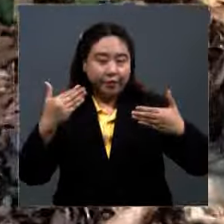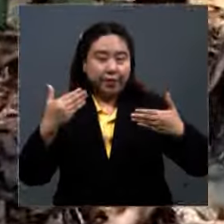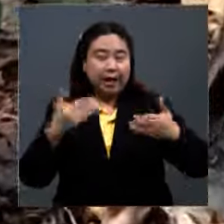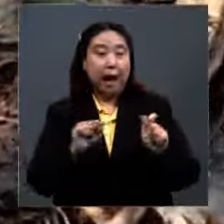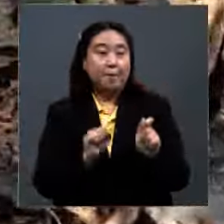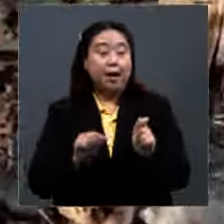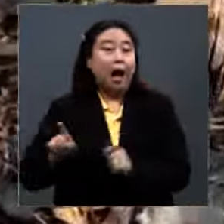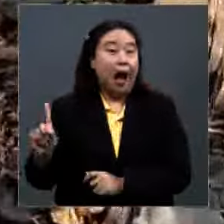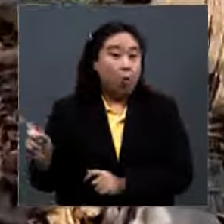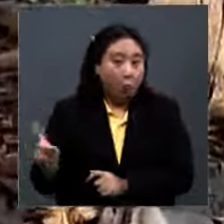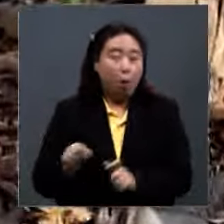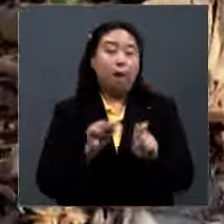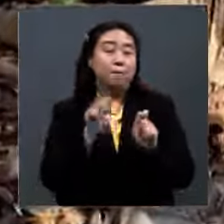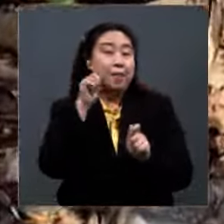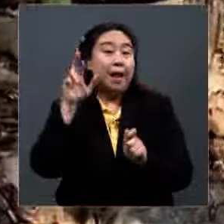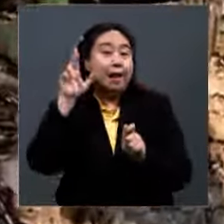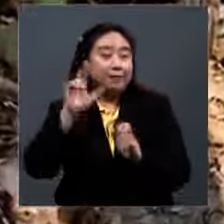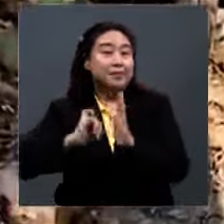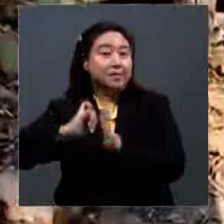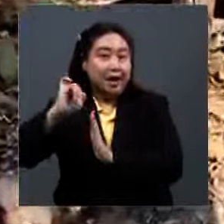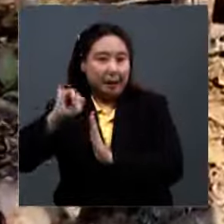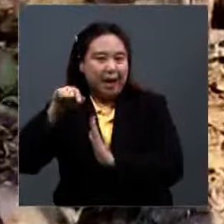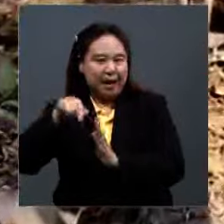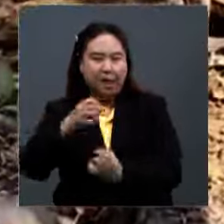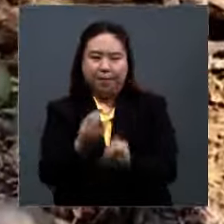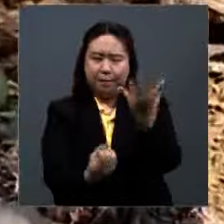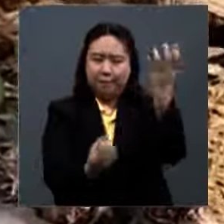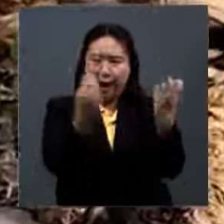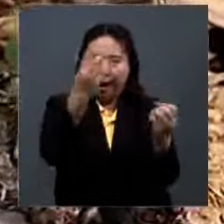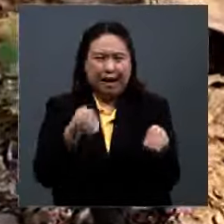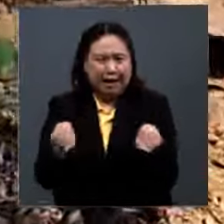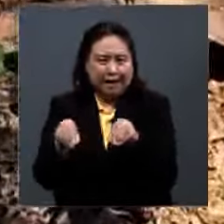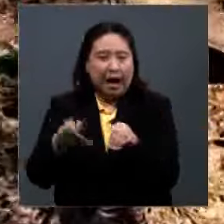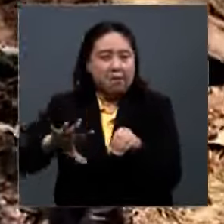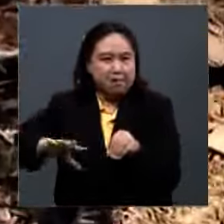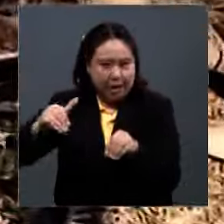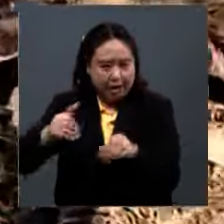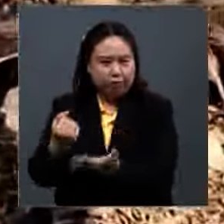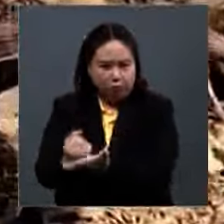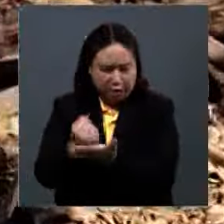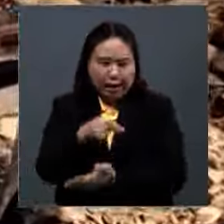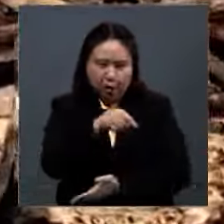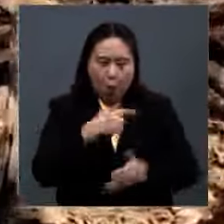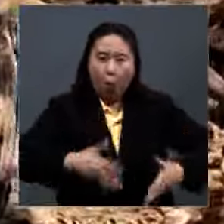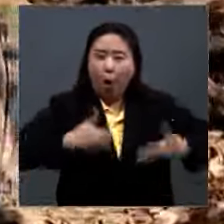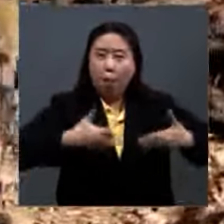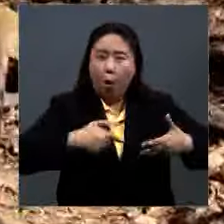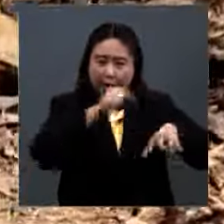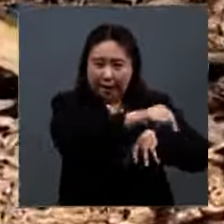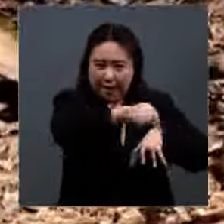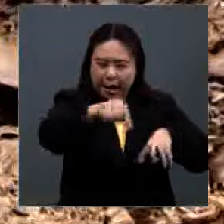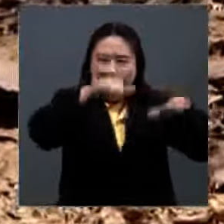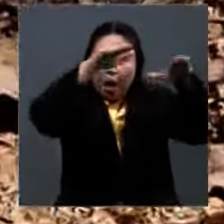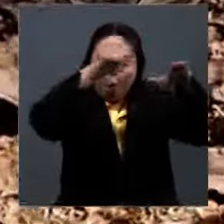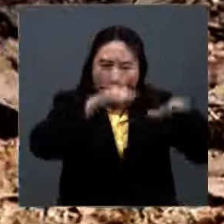ดงและก็อำเภอแม่ริมจังหวัดเชียงใหม่ซึ่งเป็นผืนป่าใกล้กับตัวเมืองให้รวมใจกันลดจุดความร้อนของแต่ละหมู่บ้านล